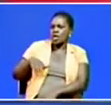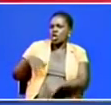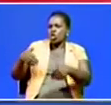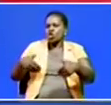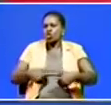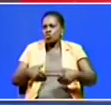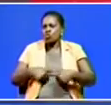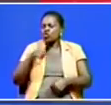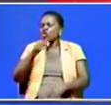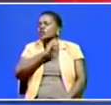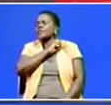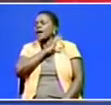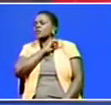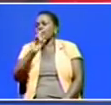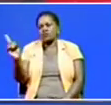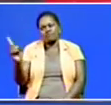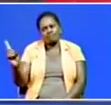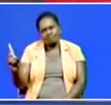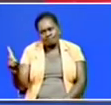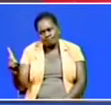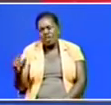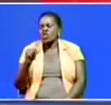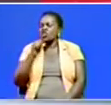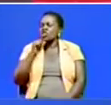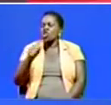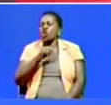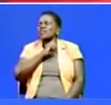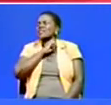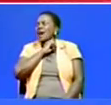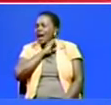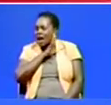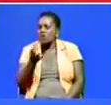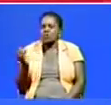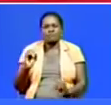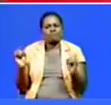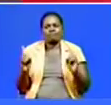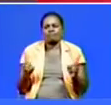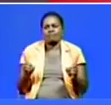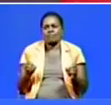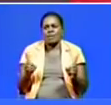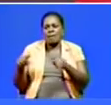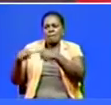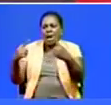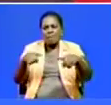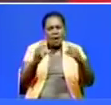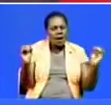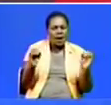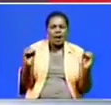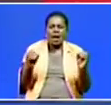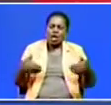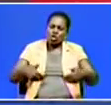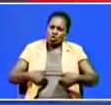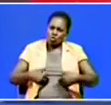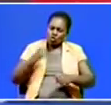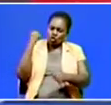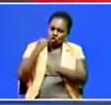vijana sio kupiga makelele tena. Sio kupiga mayowe tena. Sio kufanya fujo. Kazi ya